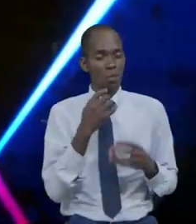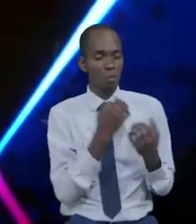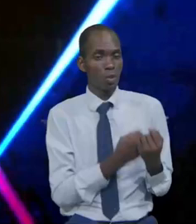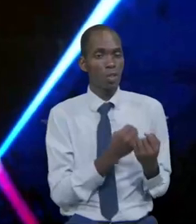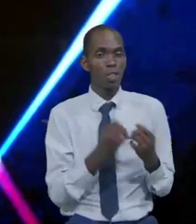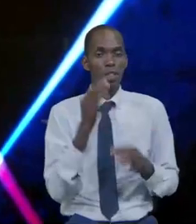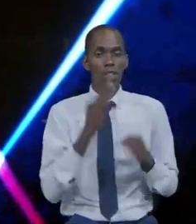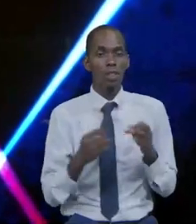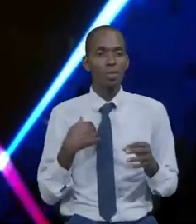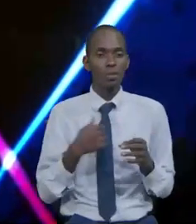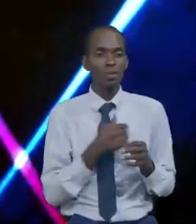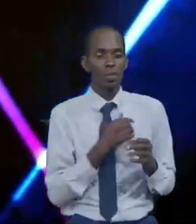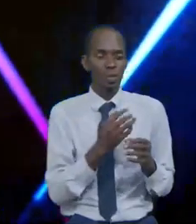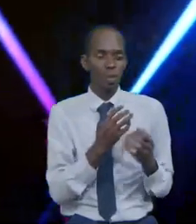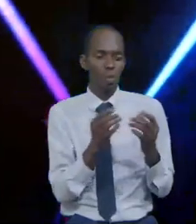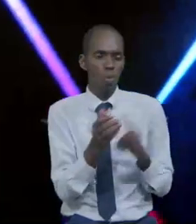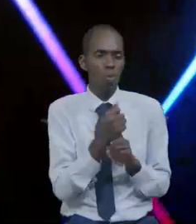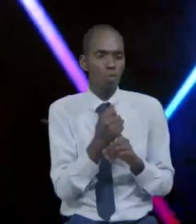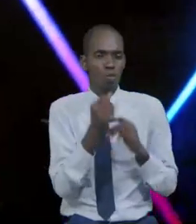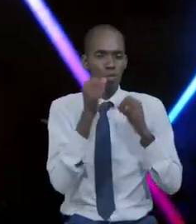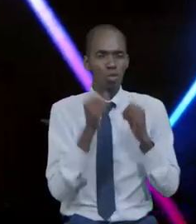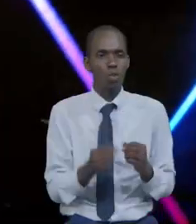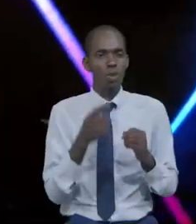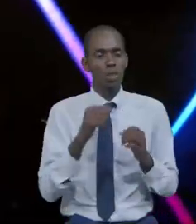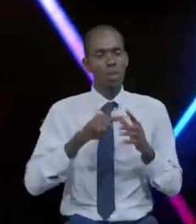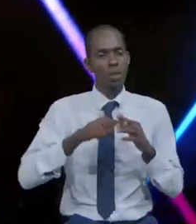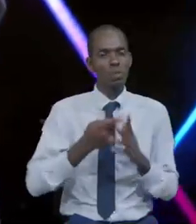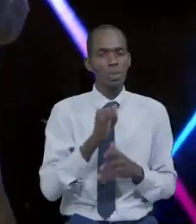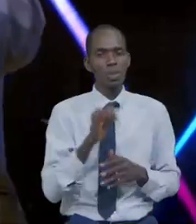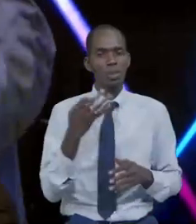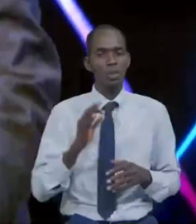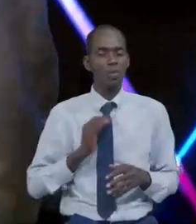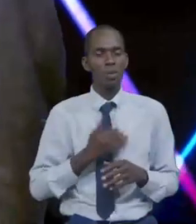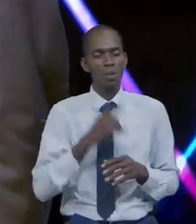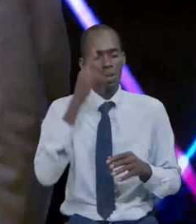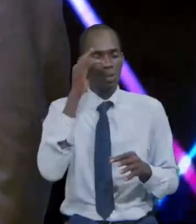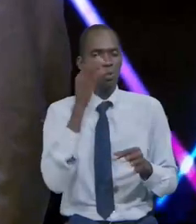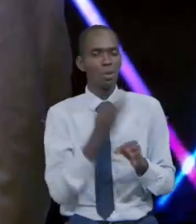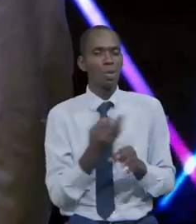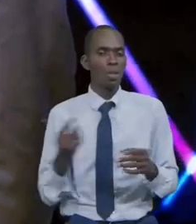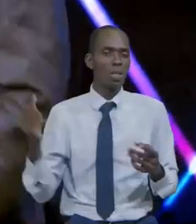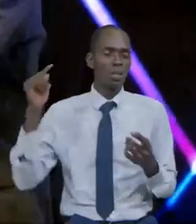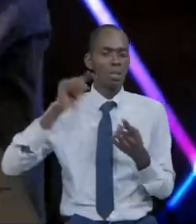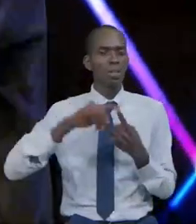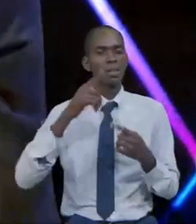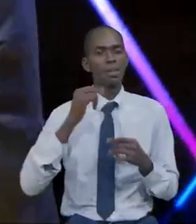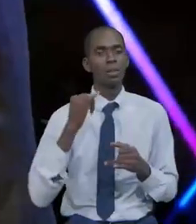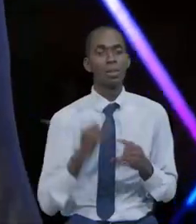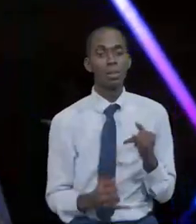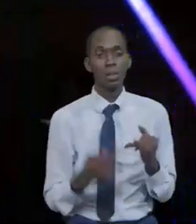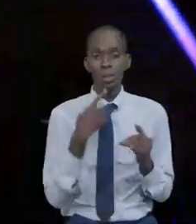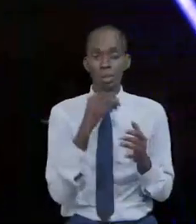Si nous retenons fermement jusqu'à la fin notre foi,